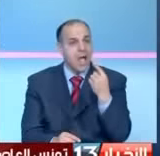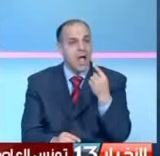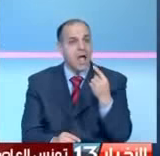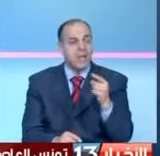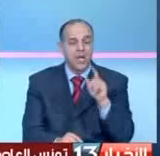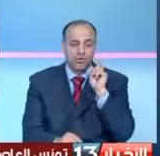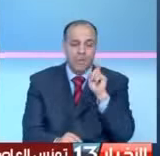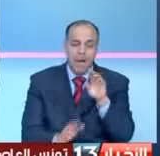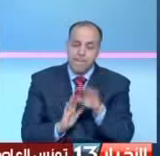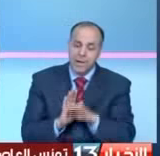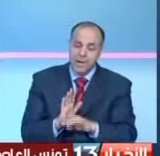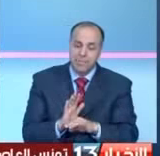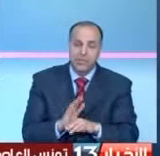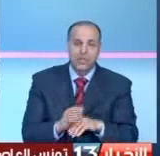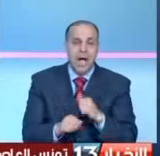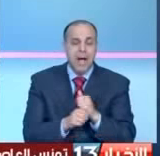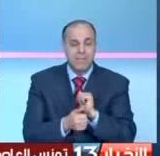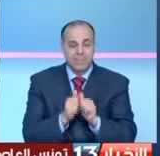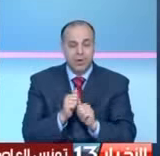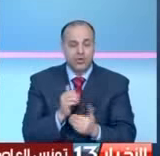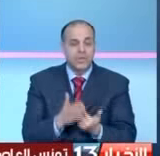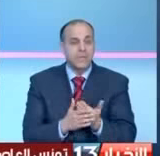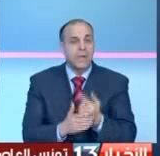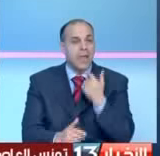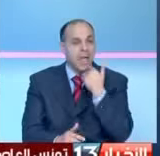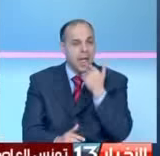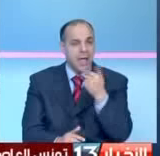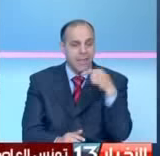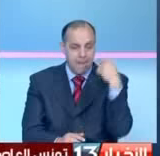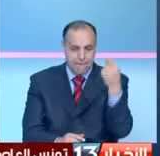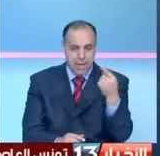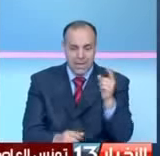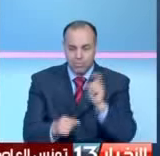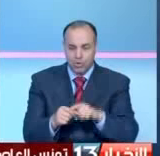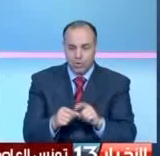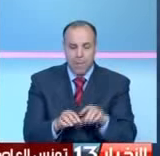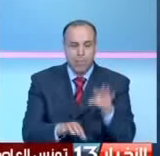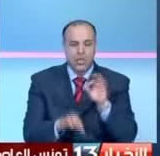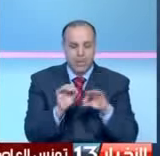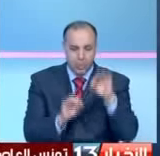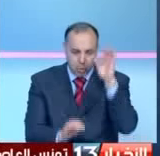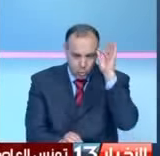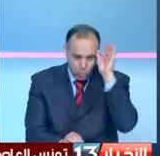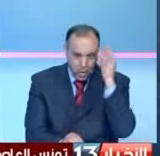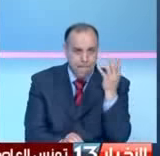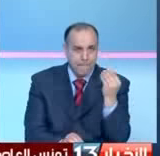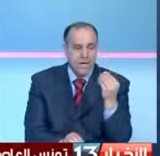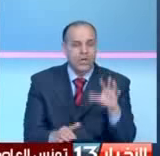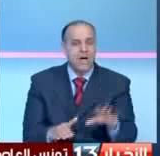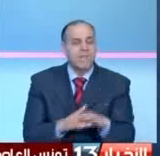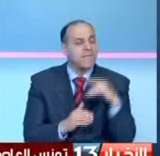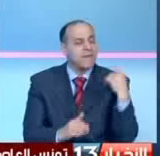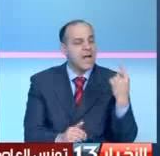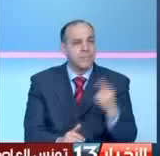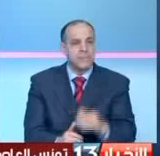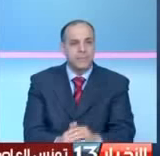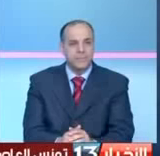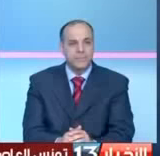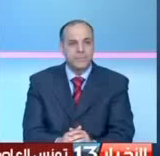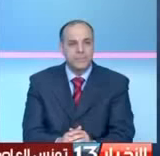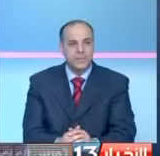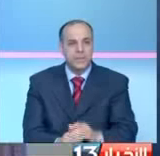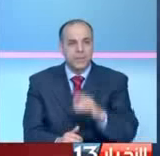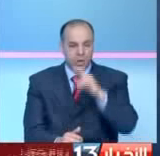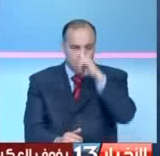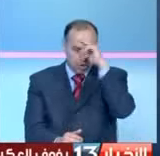الجامعة برنامجها للموسم الرياضي الجديد الذي سيشهد مشاركة المنتخب الوطني بعديد التظاهرات الدولية. إن شاء الله